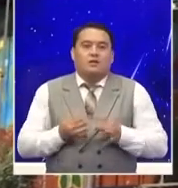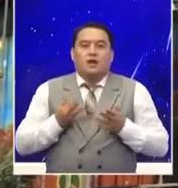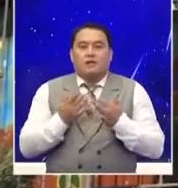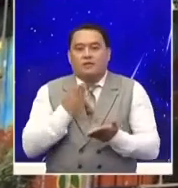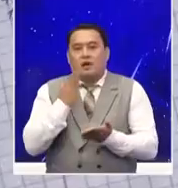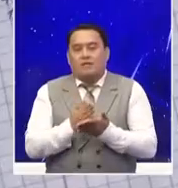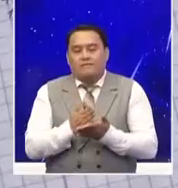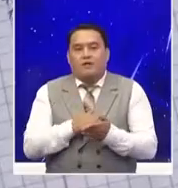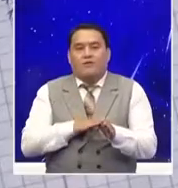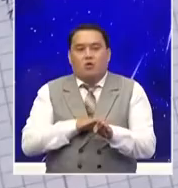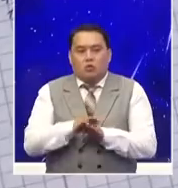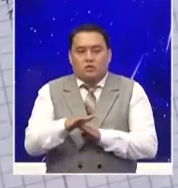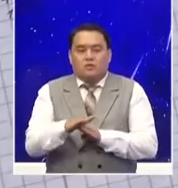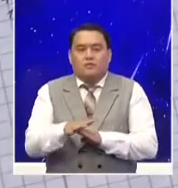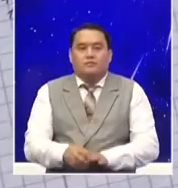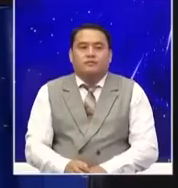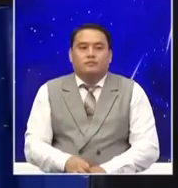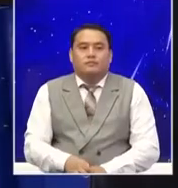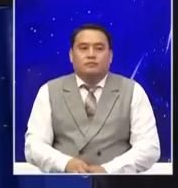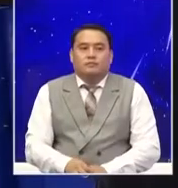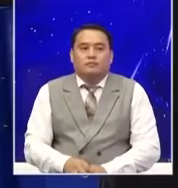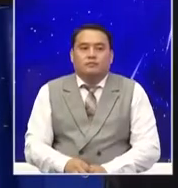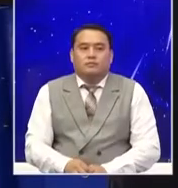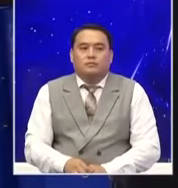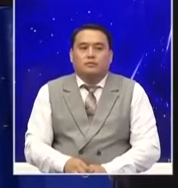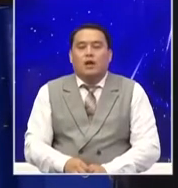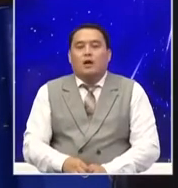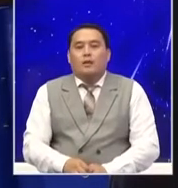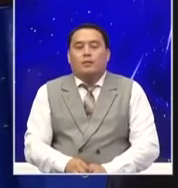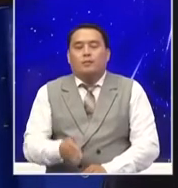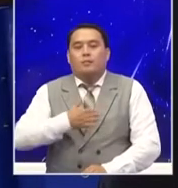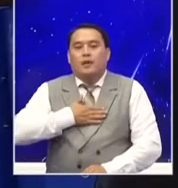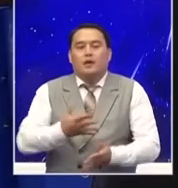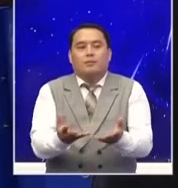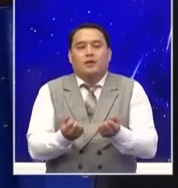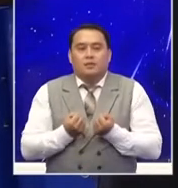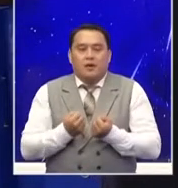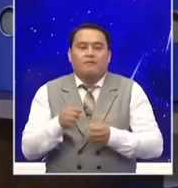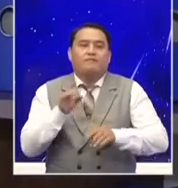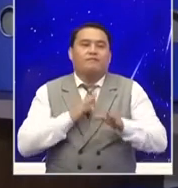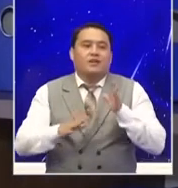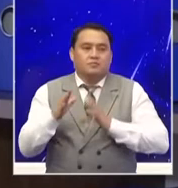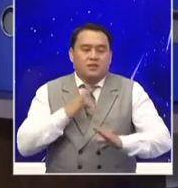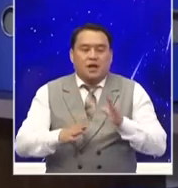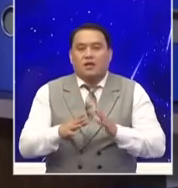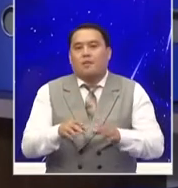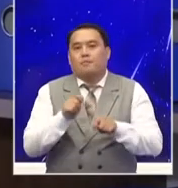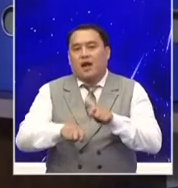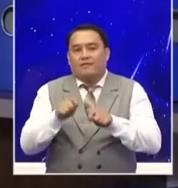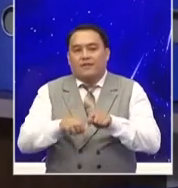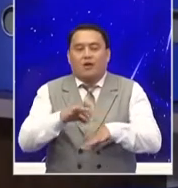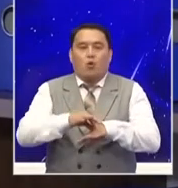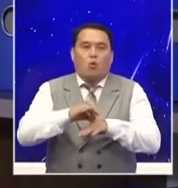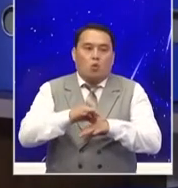ими выполняются неукоснительно. Каждое утро детей принимают медицинские работники, воспитатель, проверяет кожный